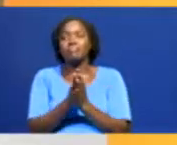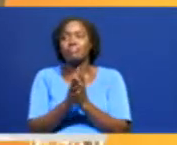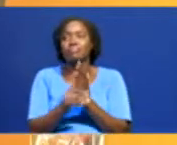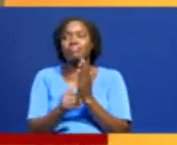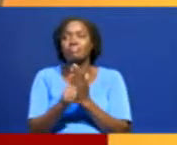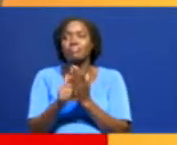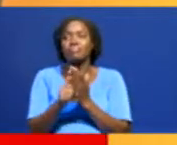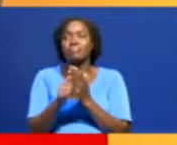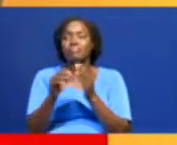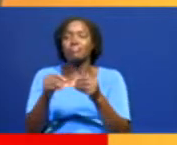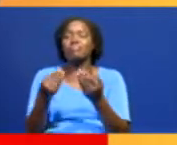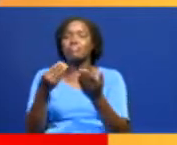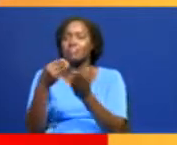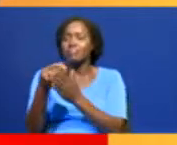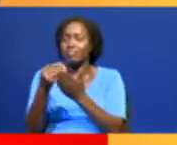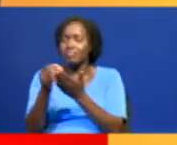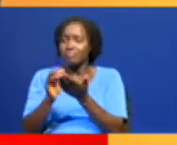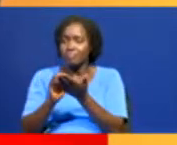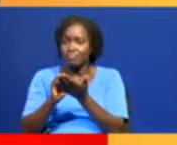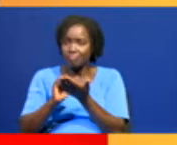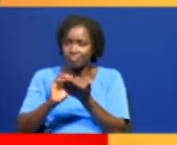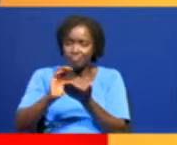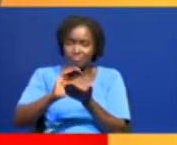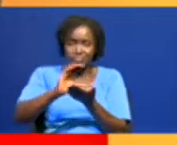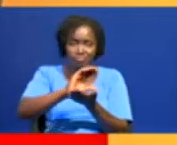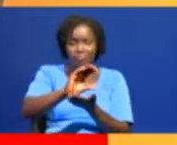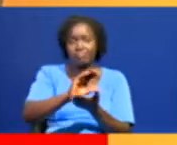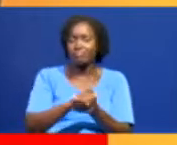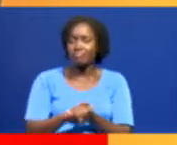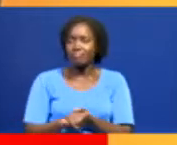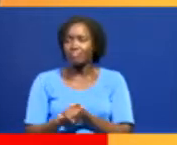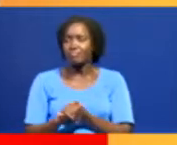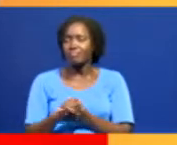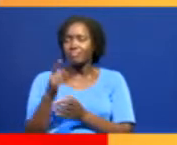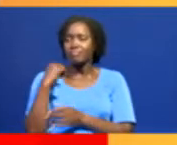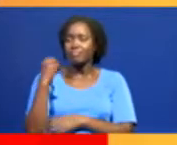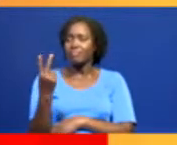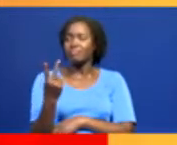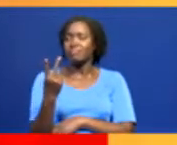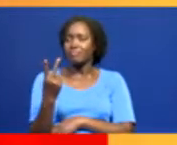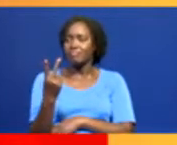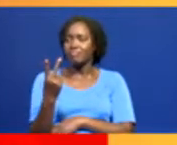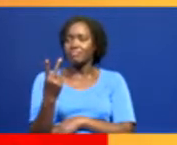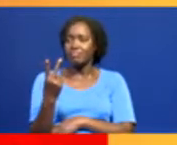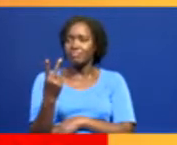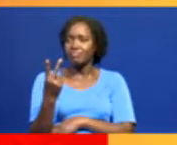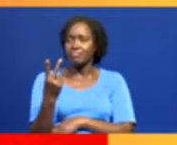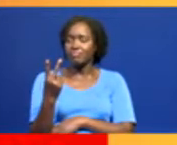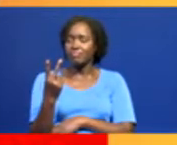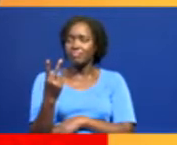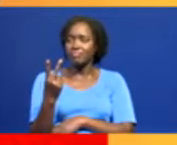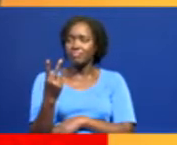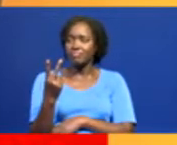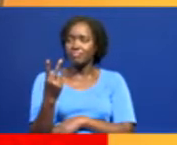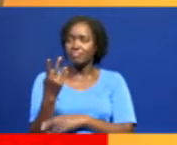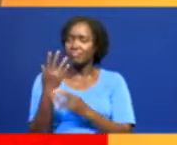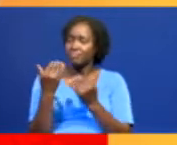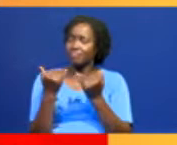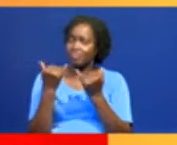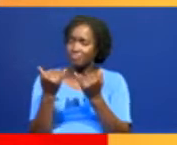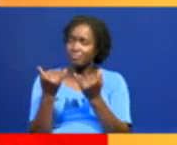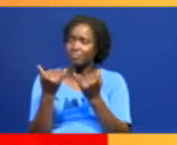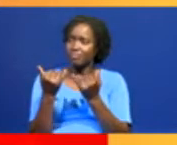ugatuzi na tutaipea pesa. Hivyo ndio vile shida ilianza ya kwanza. Kitu ya pili, shida ikatupata kwamba sasa yule